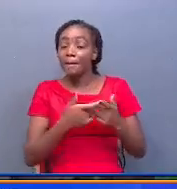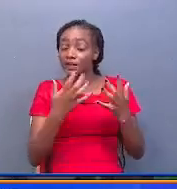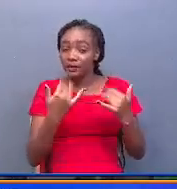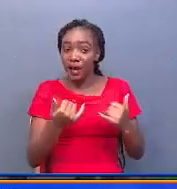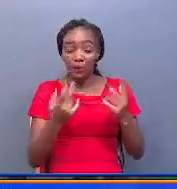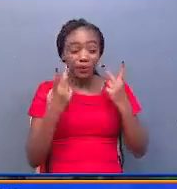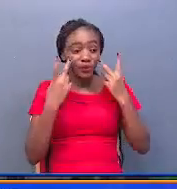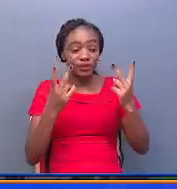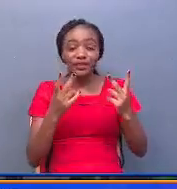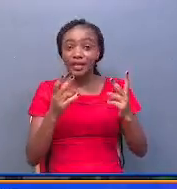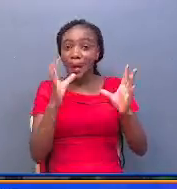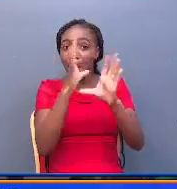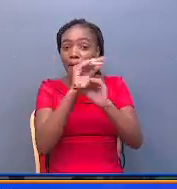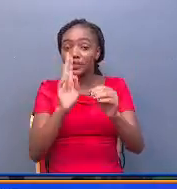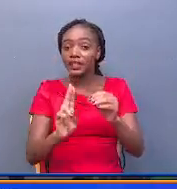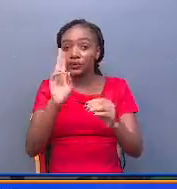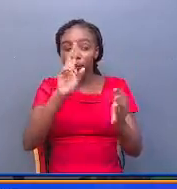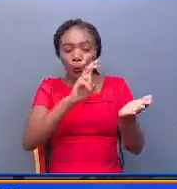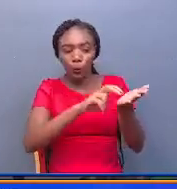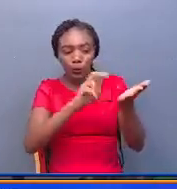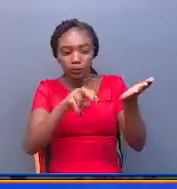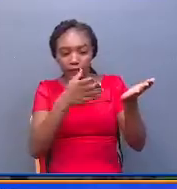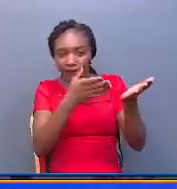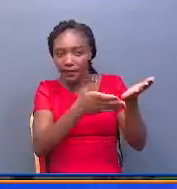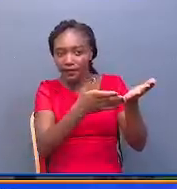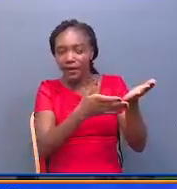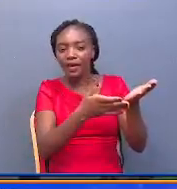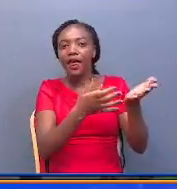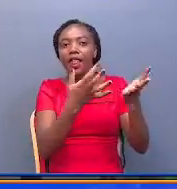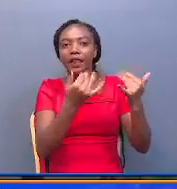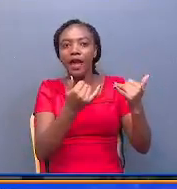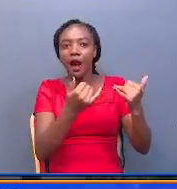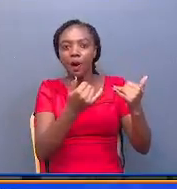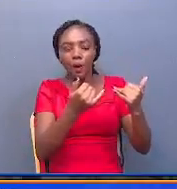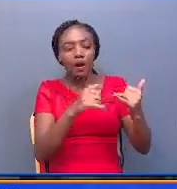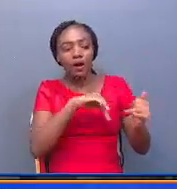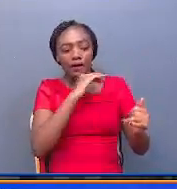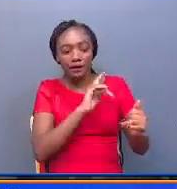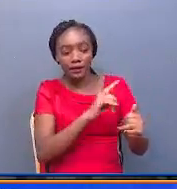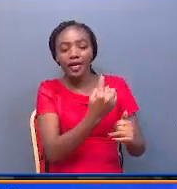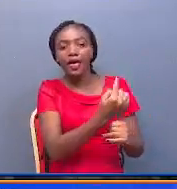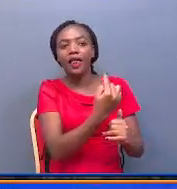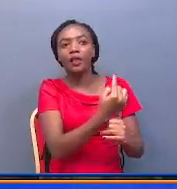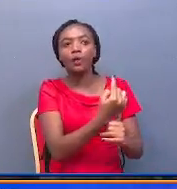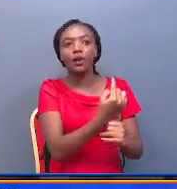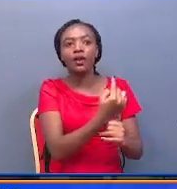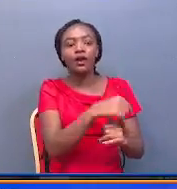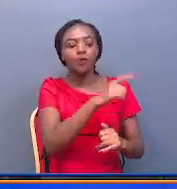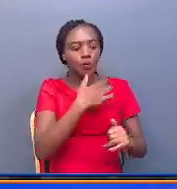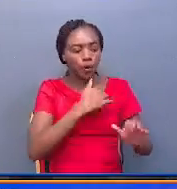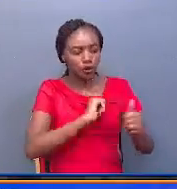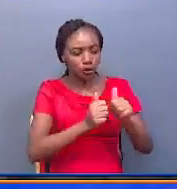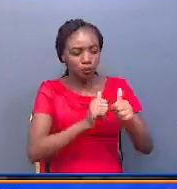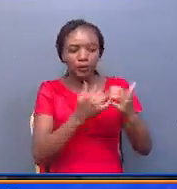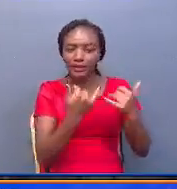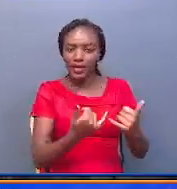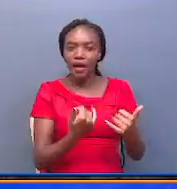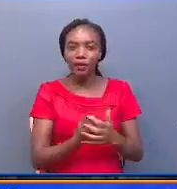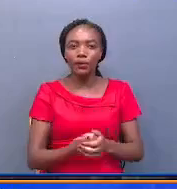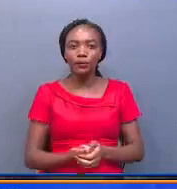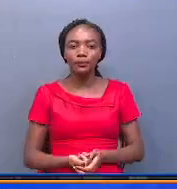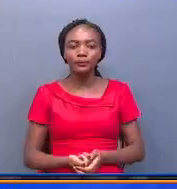Sasa vile rais ameondoka, wewe kitandawili ukuwa tayari, tutaonana na wewe mondo kwa mondo.